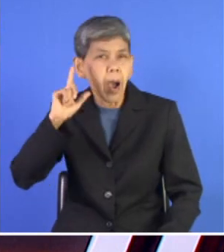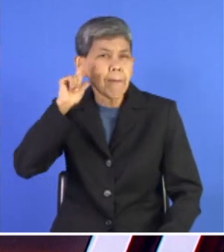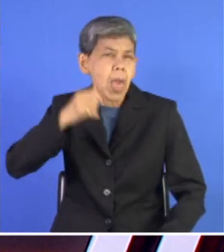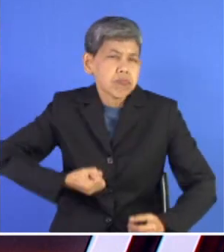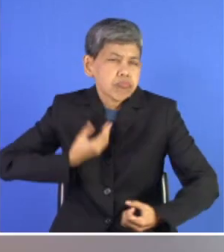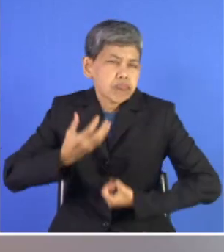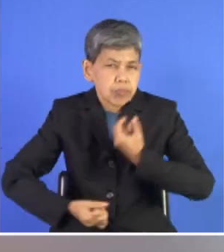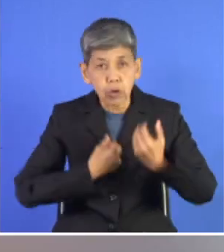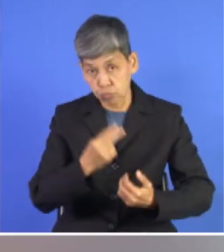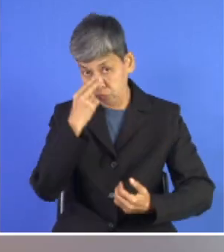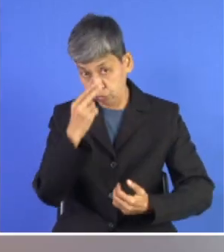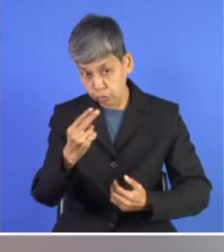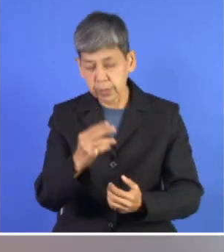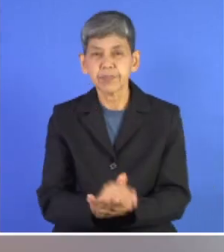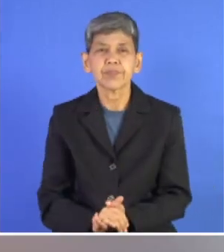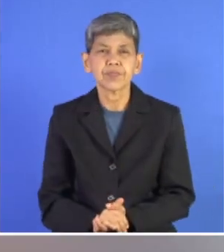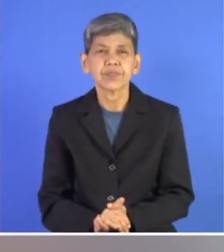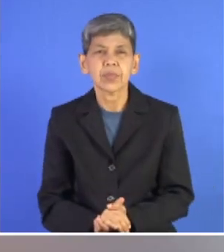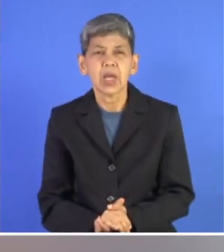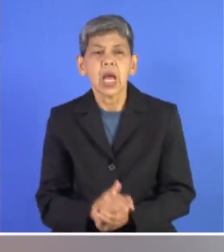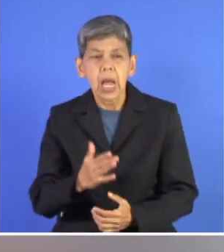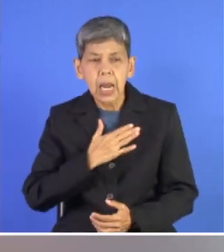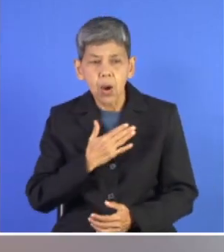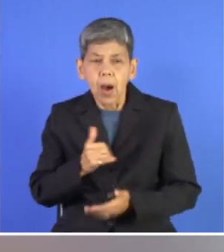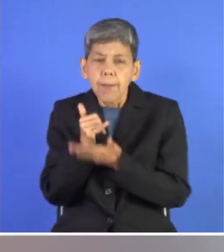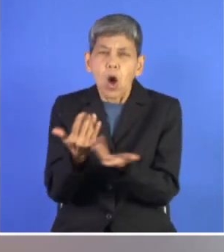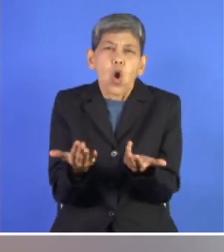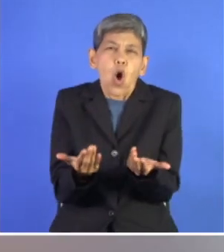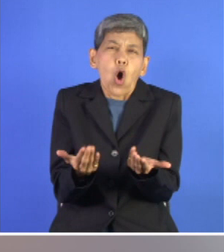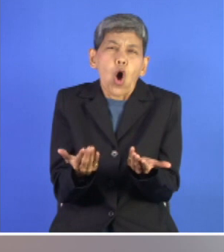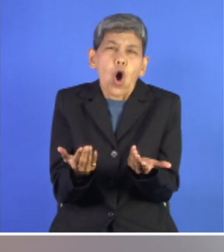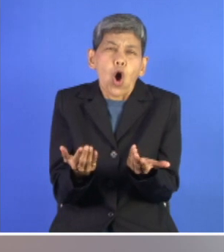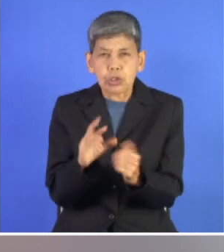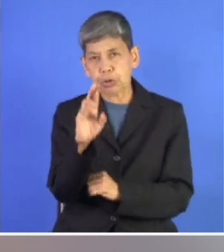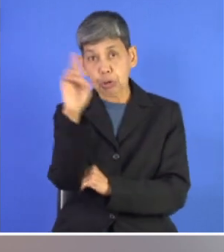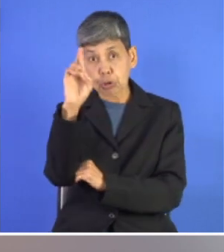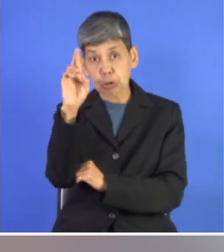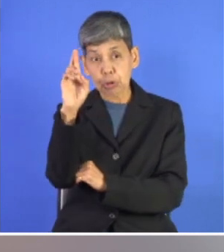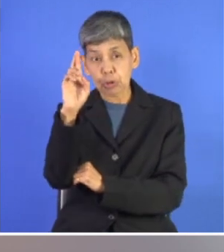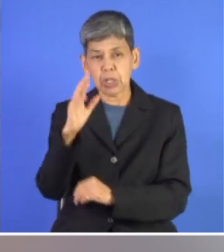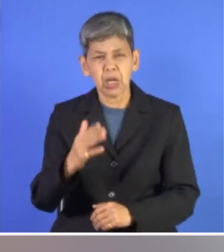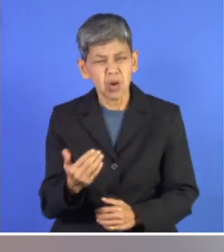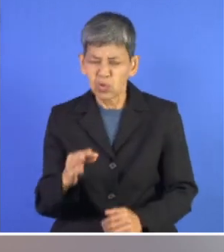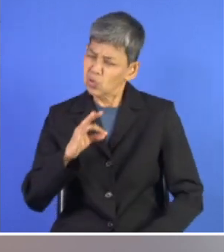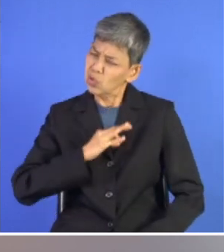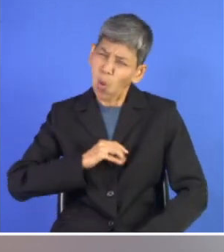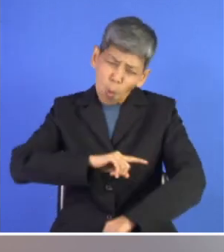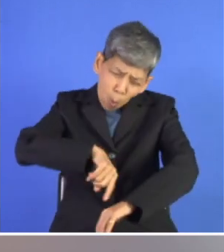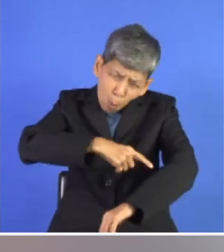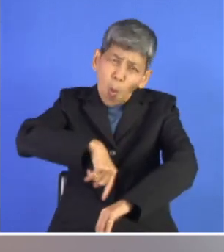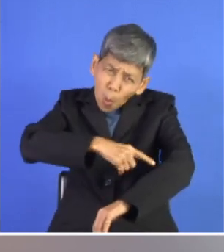ค่ะไปนั่งถ้าเขาตรวจจนฮอดเชียงหนูก็เลยรู้สึกว่ามันโดนเกิน